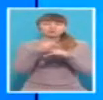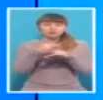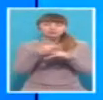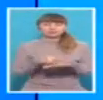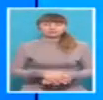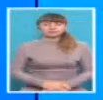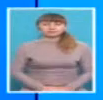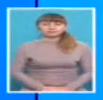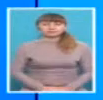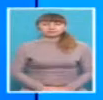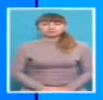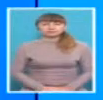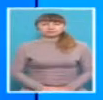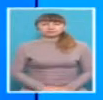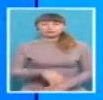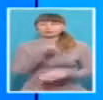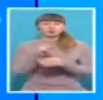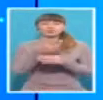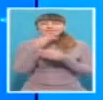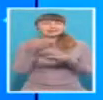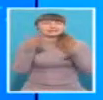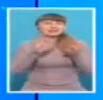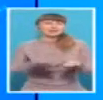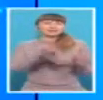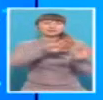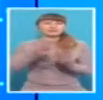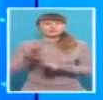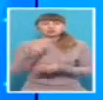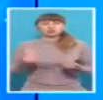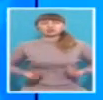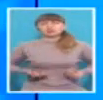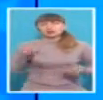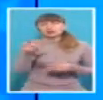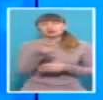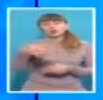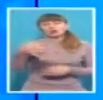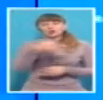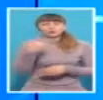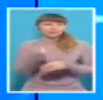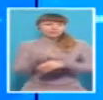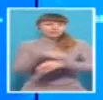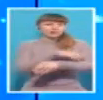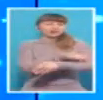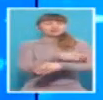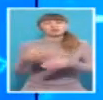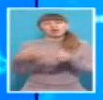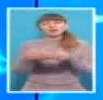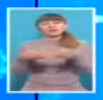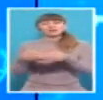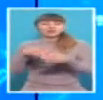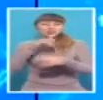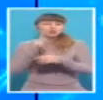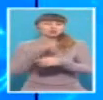заң жобасына енгізілетін өзгерістер жайы қаралды. Жиынға мәжіліс депутаттары Қостанай, Солтүстік Қазақстан және Ақмола облысының ауыл шаруашылығы